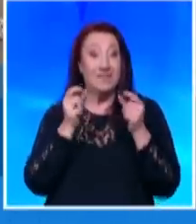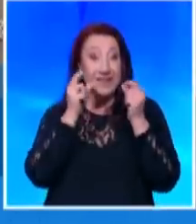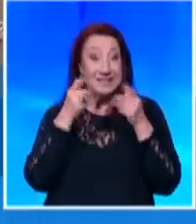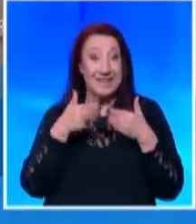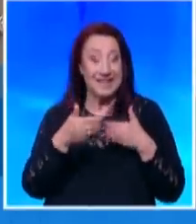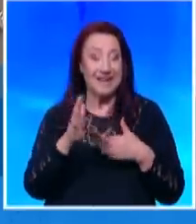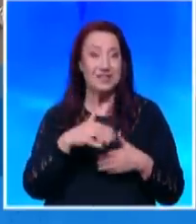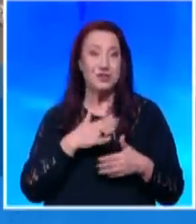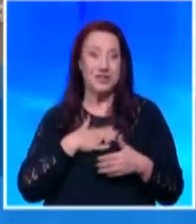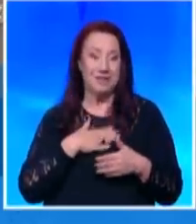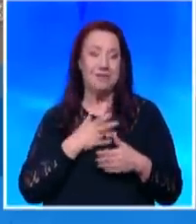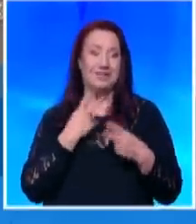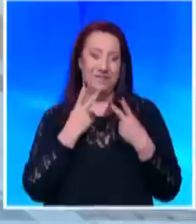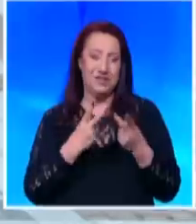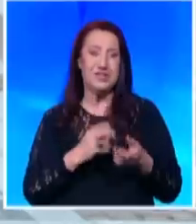Ванина Неткова. Здравей!